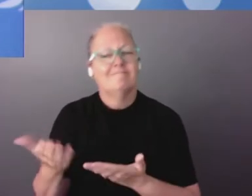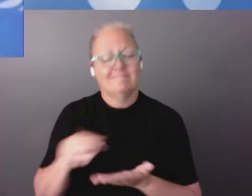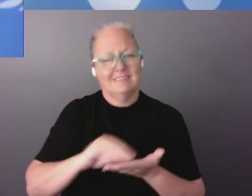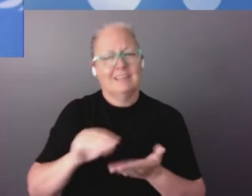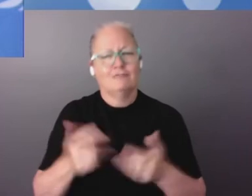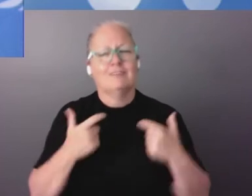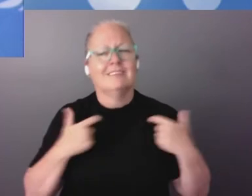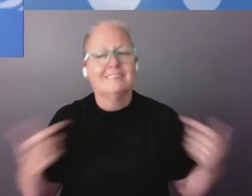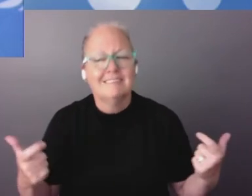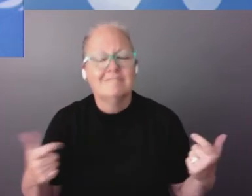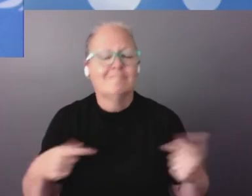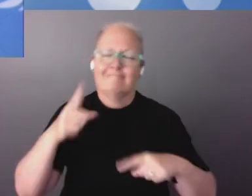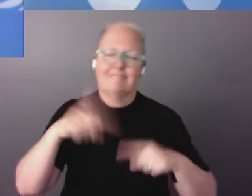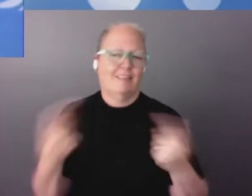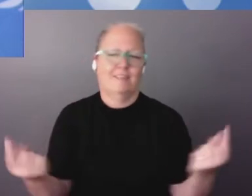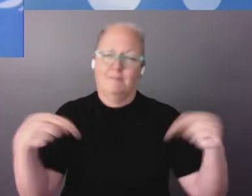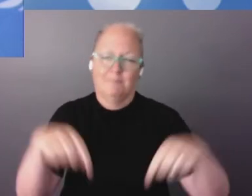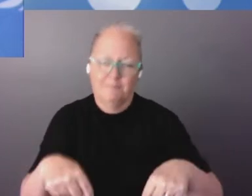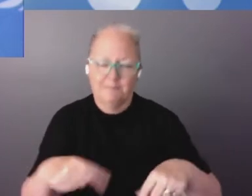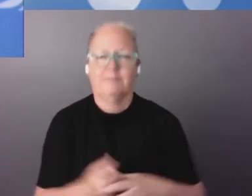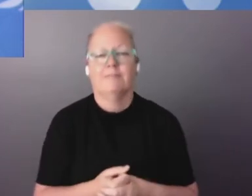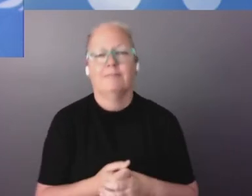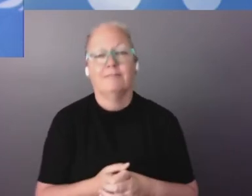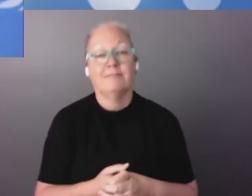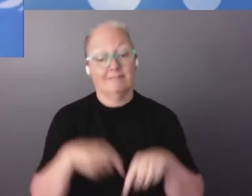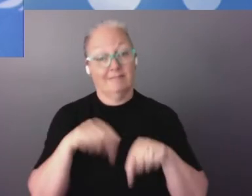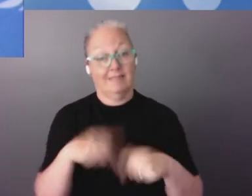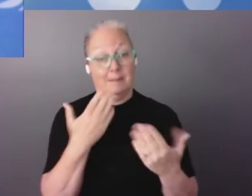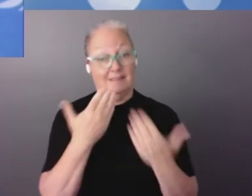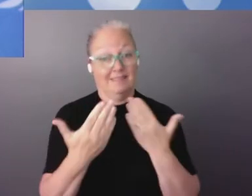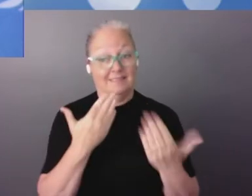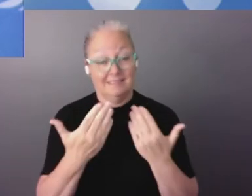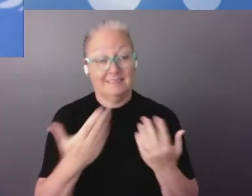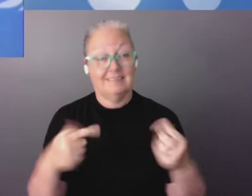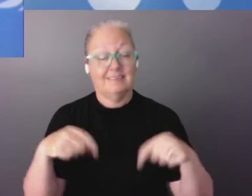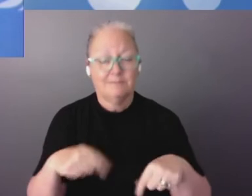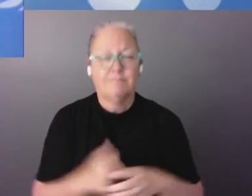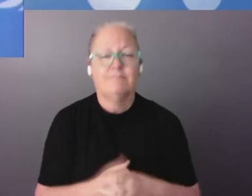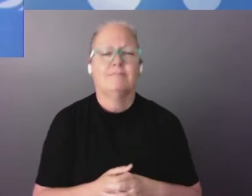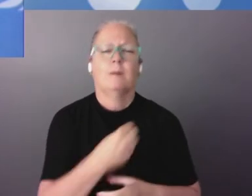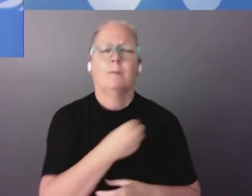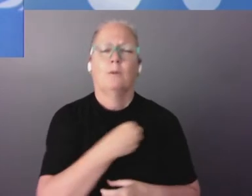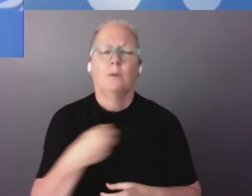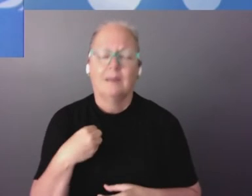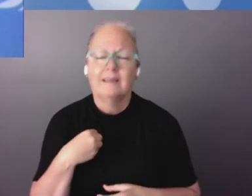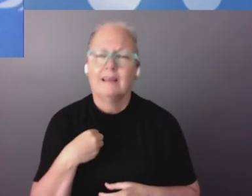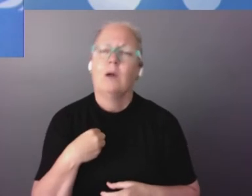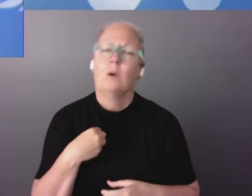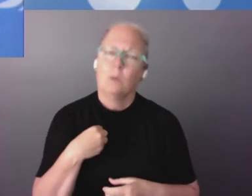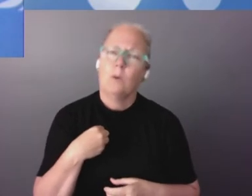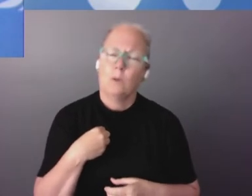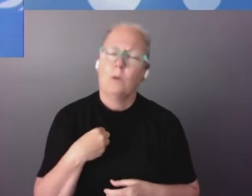لمنتدى حوكمة الإنترنت تحت مظلة الأمم المتحدة. أنا أمثل الأمين العام